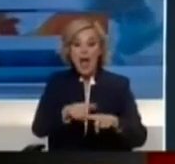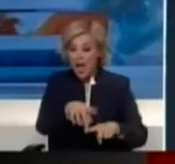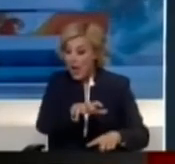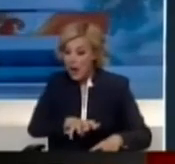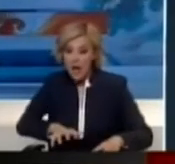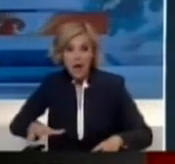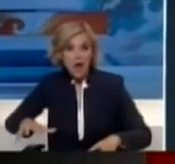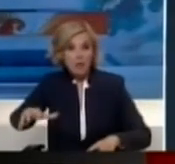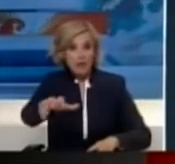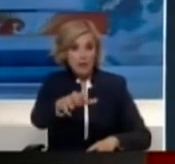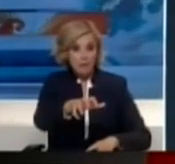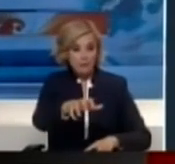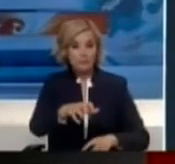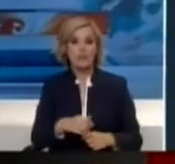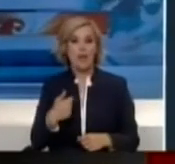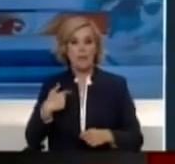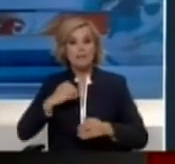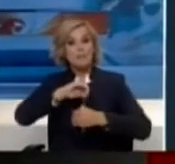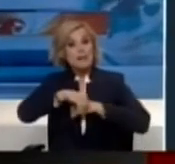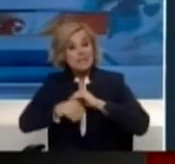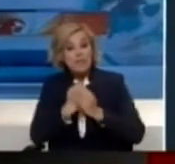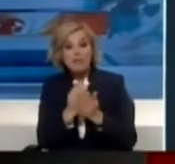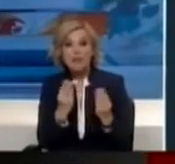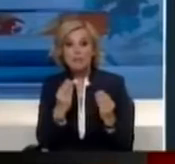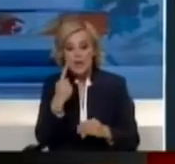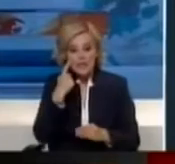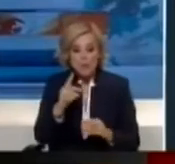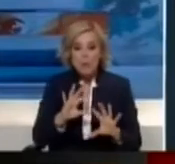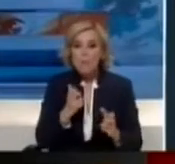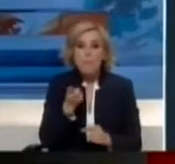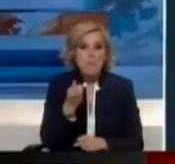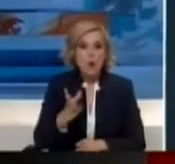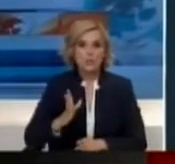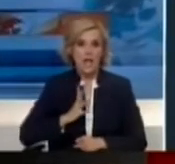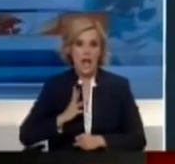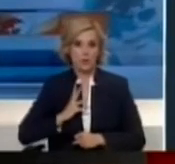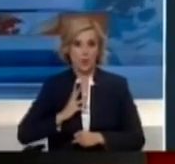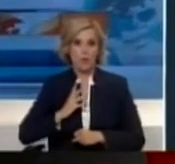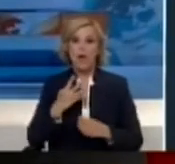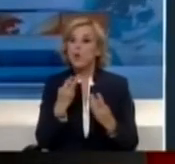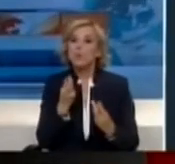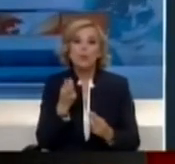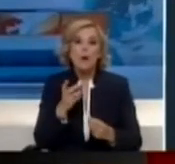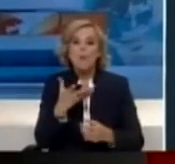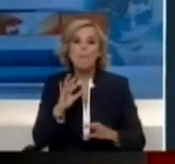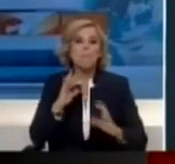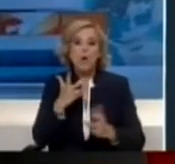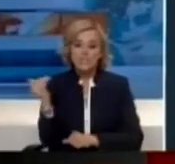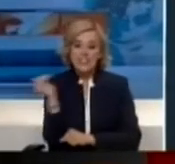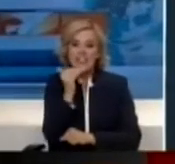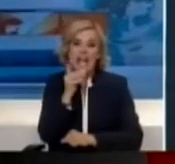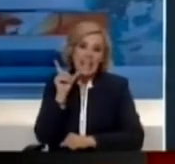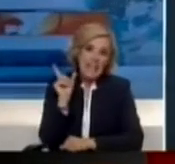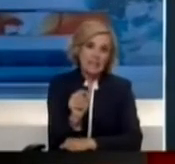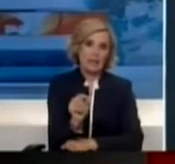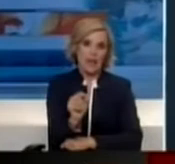ιού στον πληθυσμό μας. Μας ενδιαφέρει το φορτίο της νόσου, μας ενδιαφέρουν οι τάσεις επιδημίας στον χρόνο και μας ενδιαφέρει η χρήση αυτών